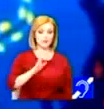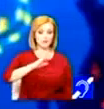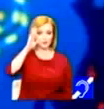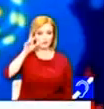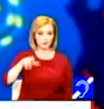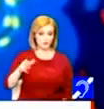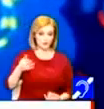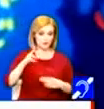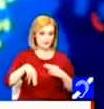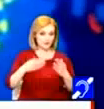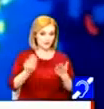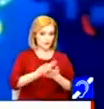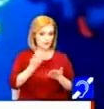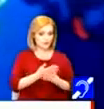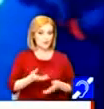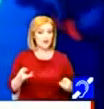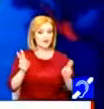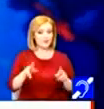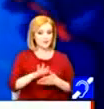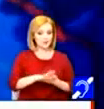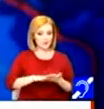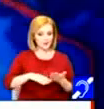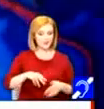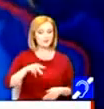Doamnelor, domnilor, acestea au fost știrile pentru astăzi. Rămâneți cu TVR